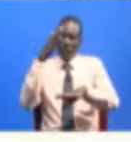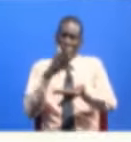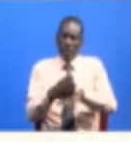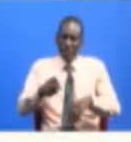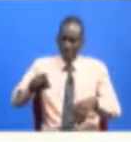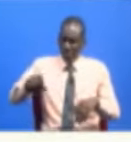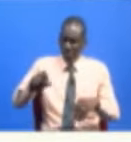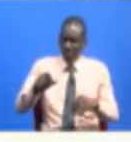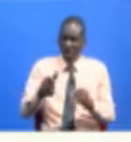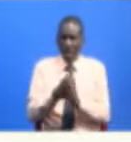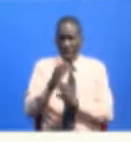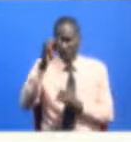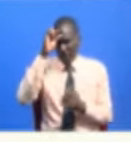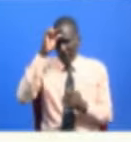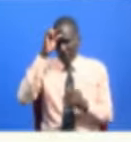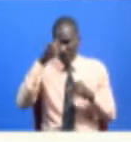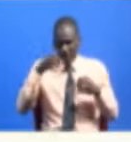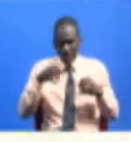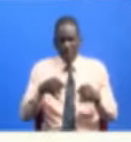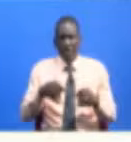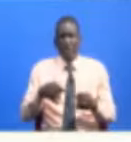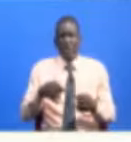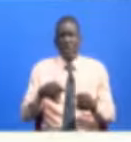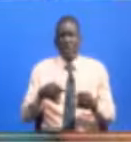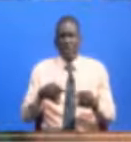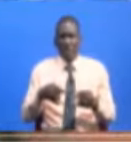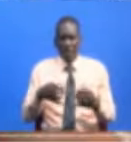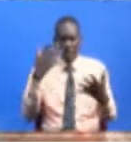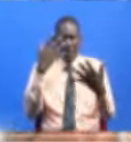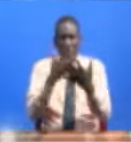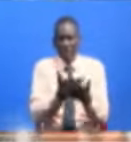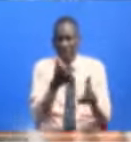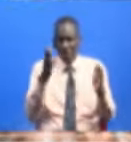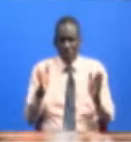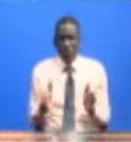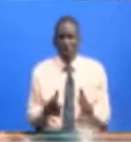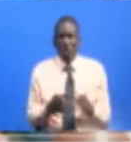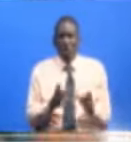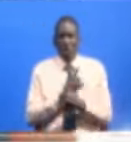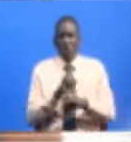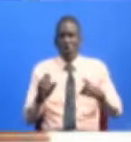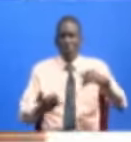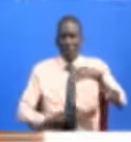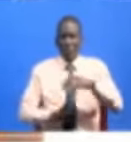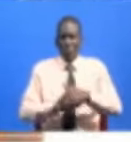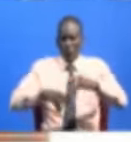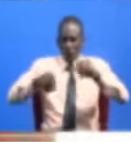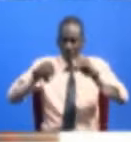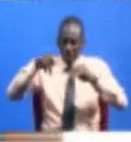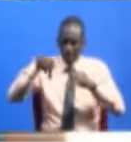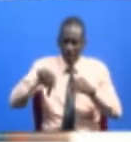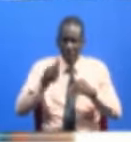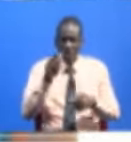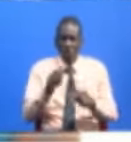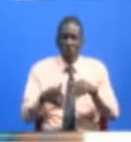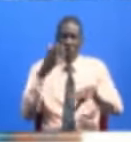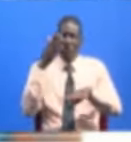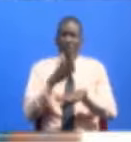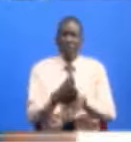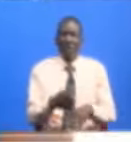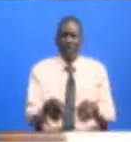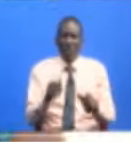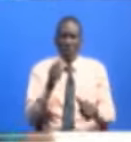katika hali yake ya kukakamavu wakaweza kuarrest. Hakuna subsidized fertilizer ambayo ni fake yenye iko